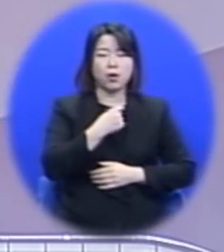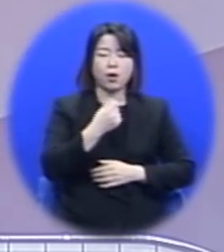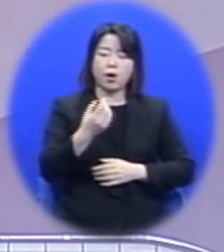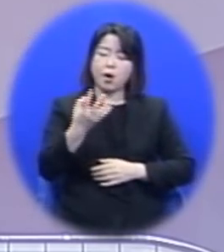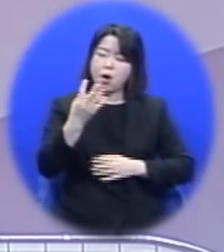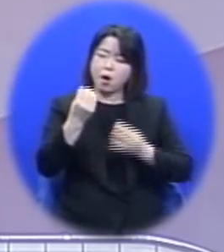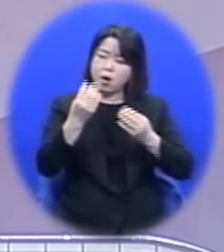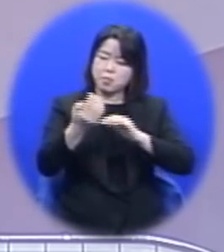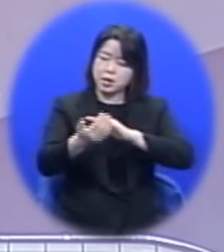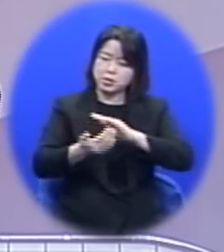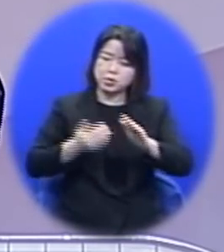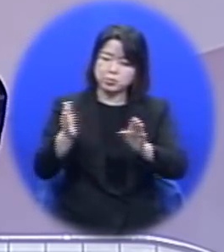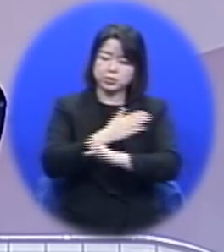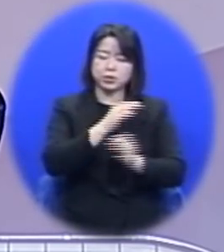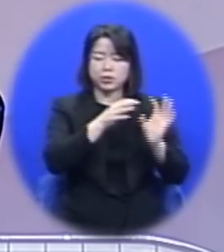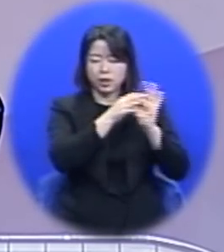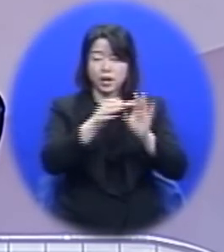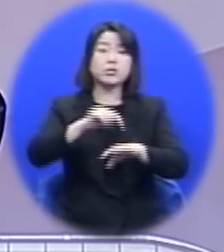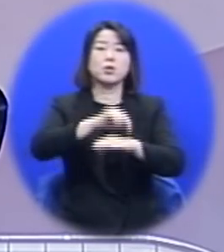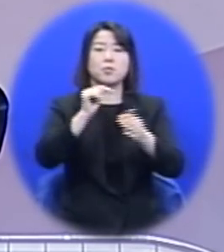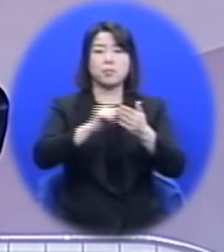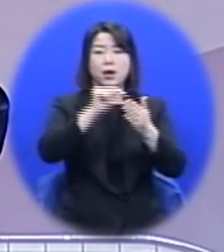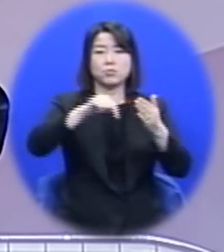그 말씀이 제 마음속에 있습니다.